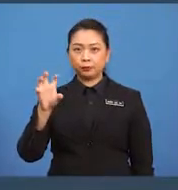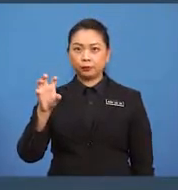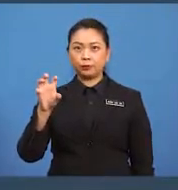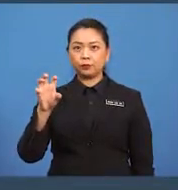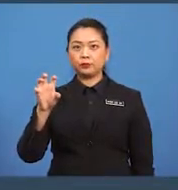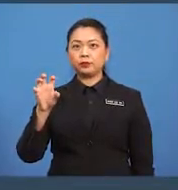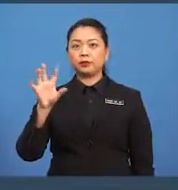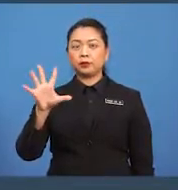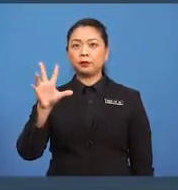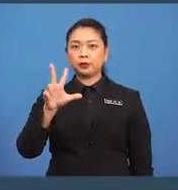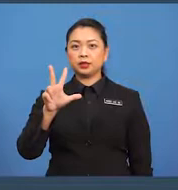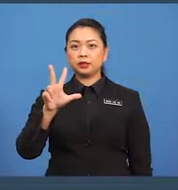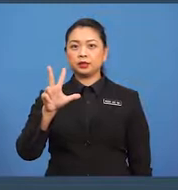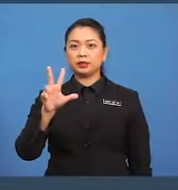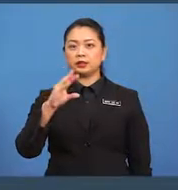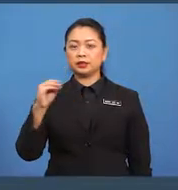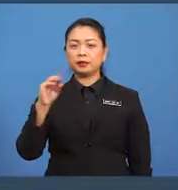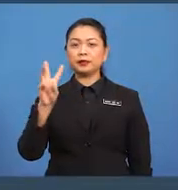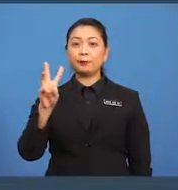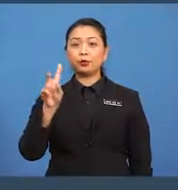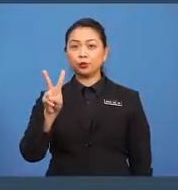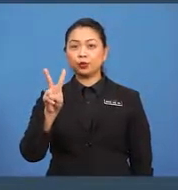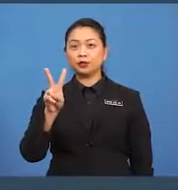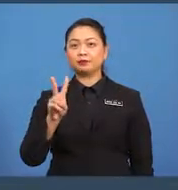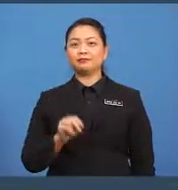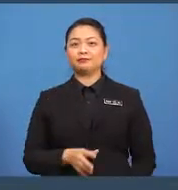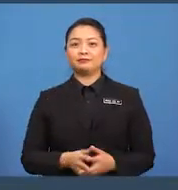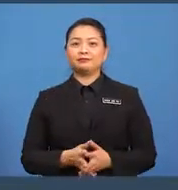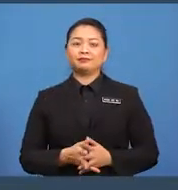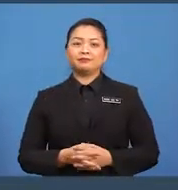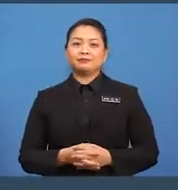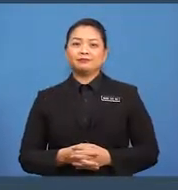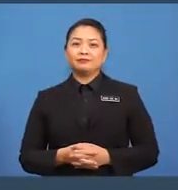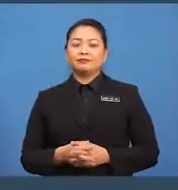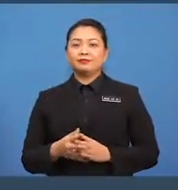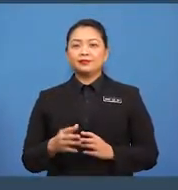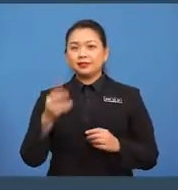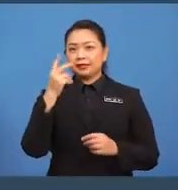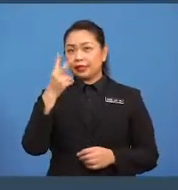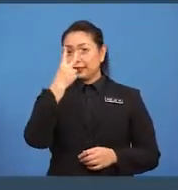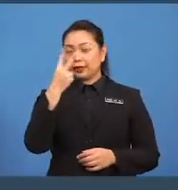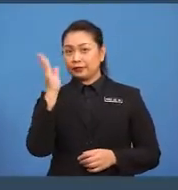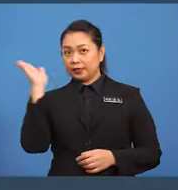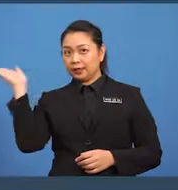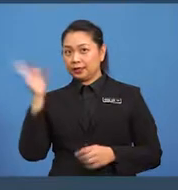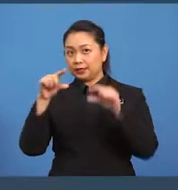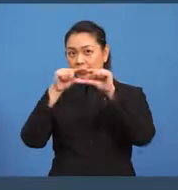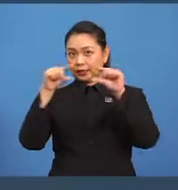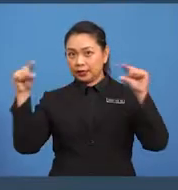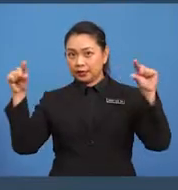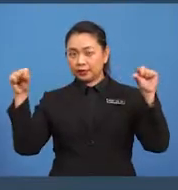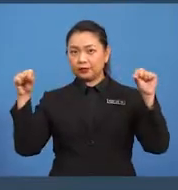50, 53 dan 62. Jika kita perhatikan, senarai ini